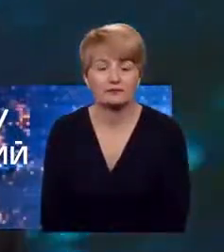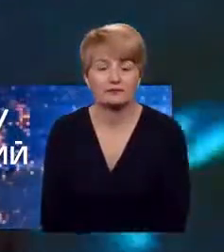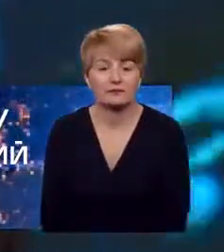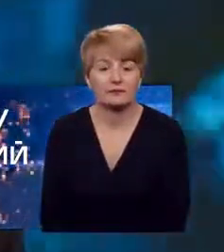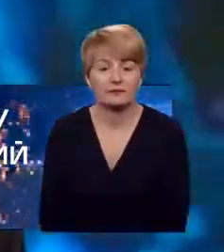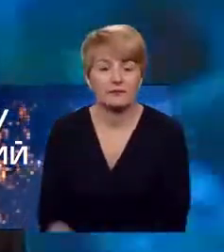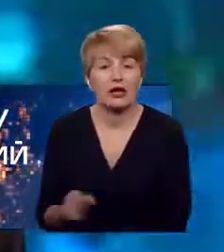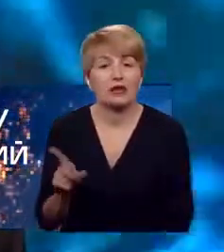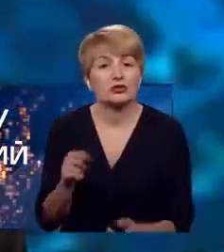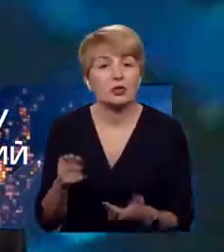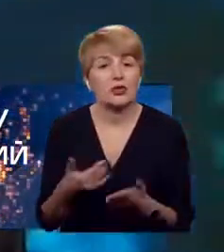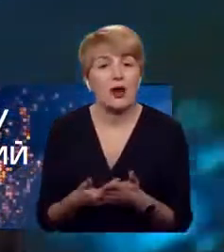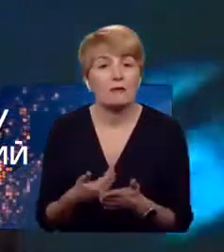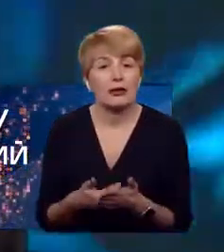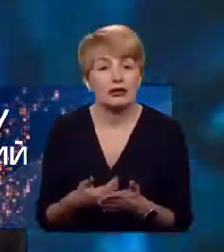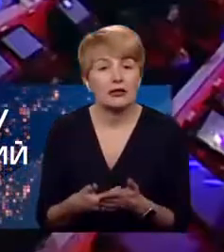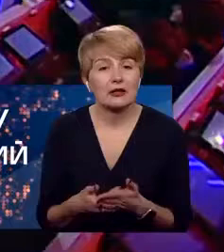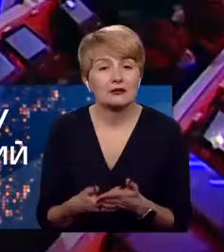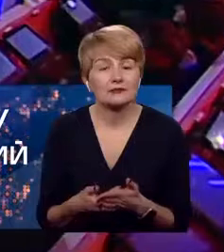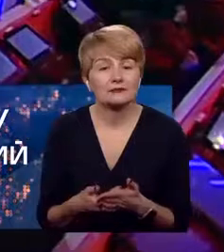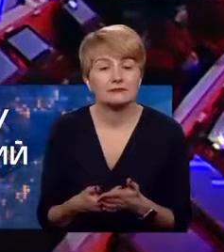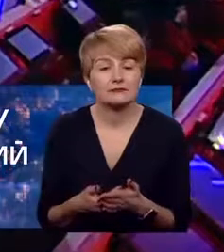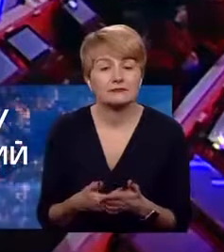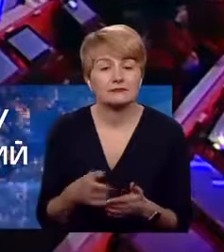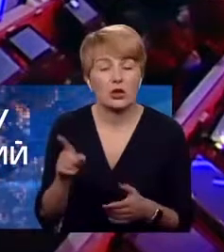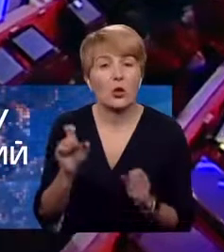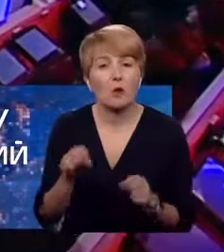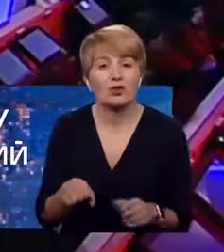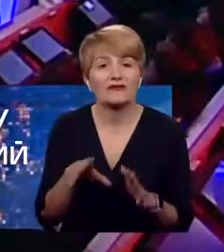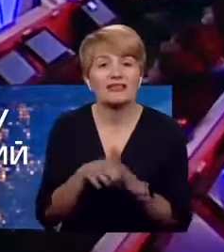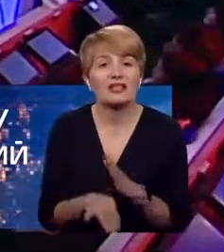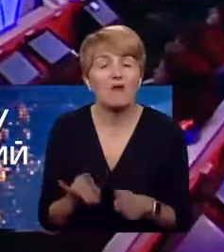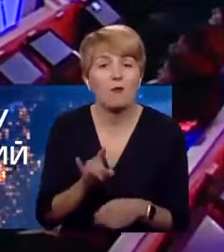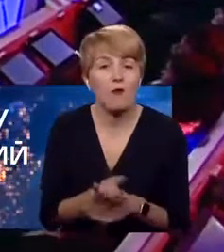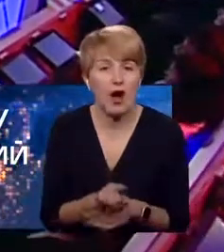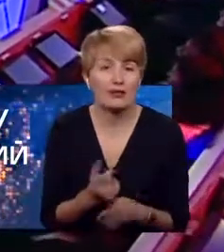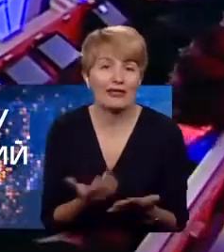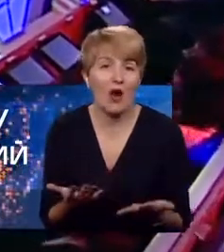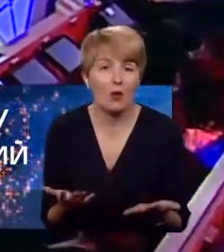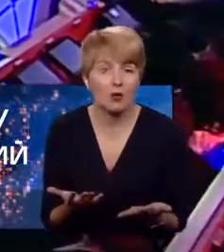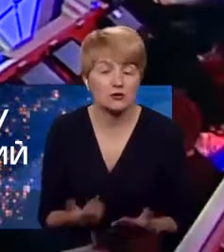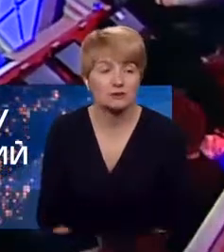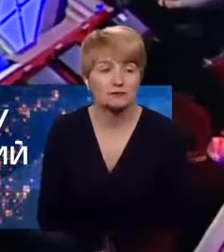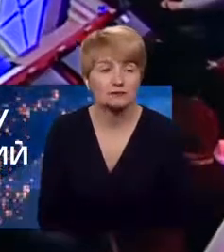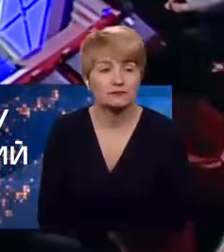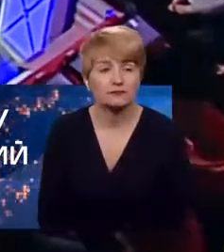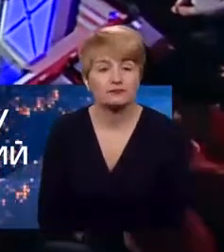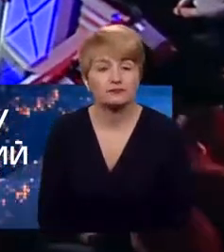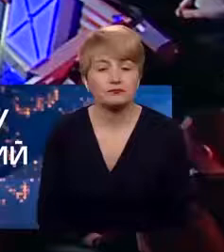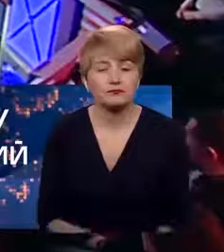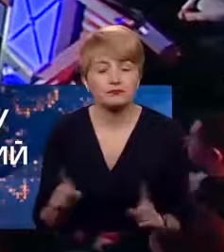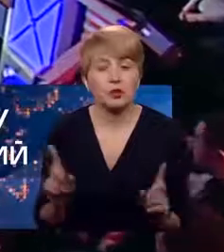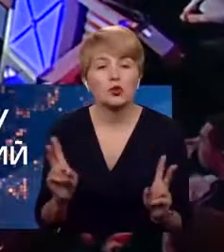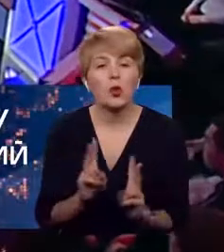її, наприклад, могли ввести в оману якось, я не знаю як, щось... Що